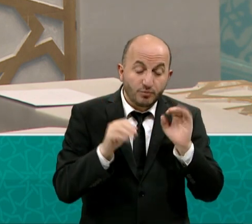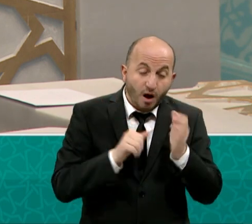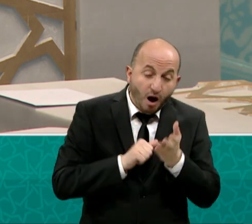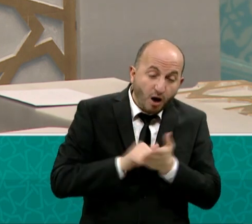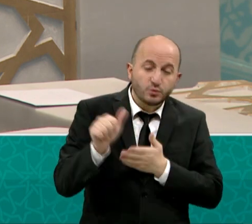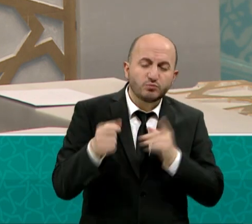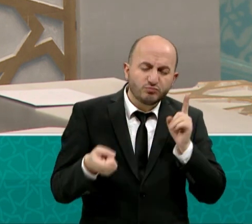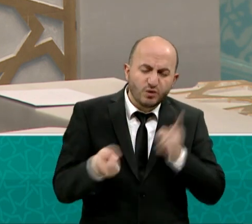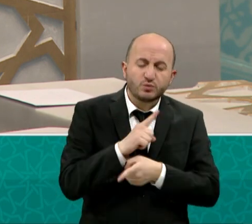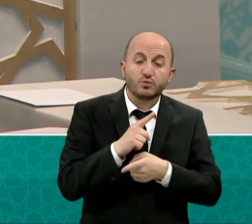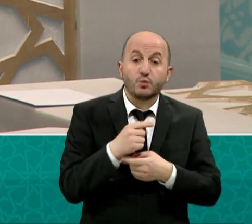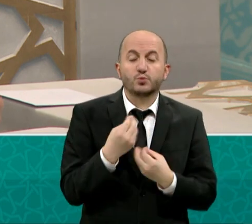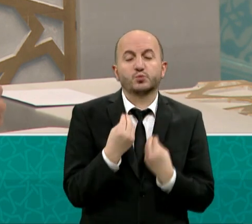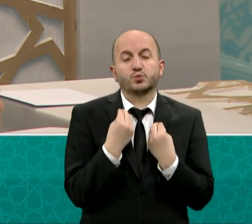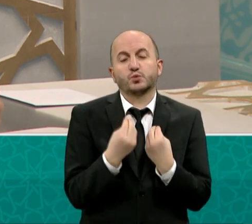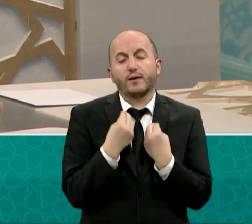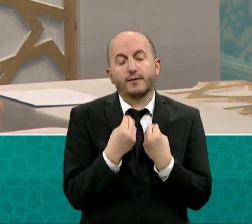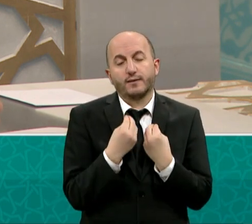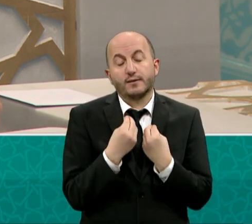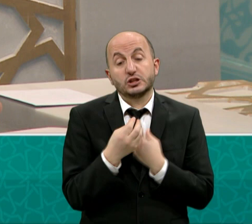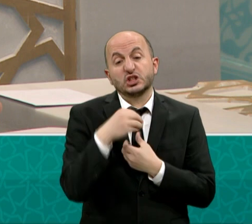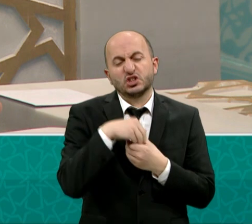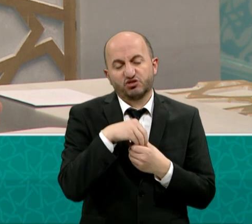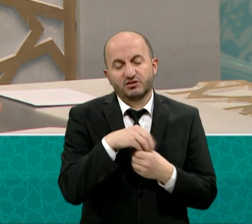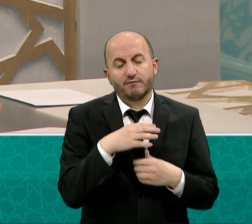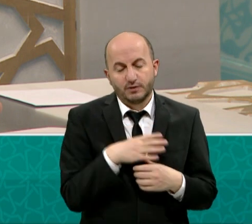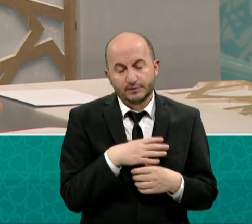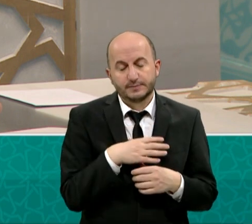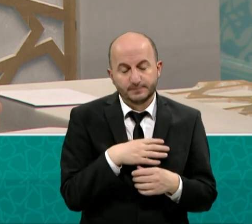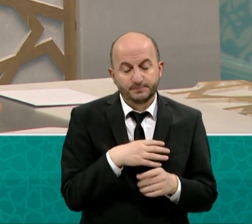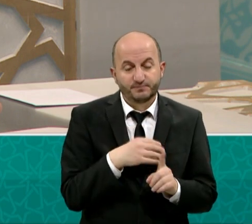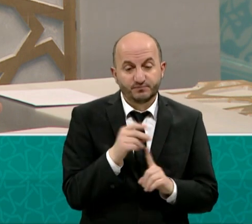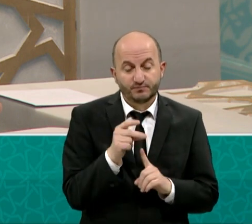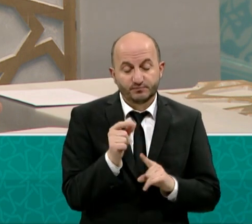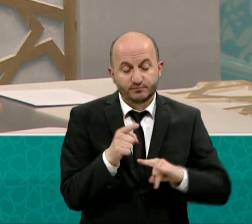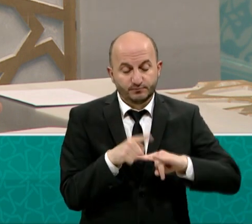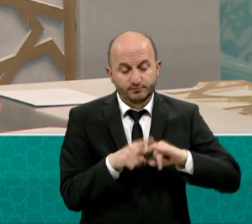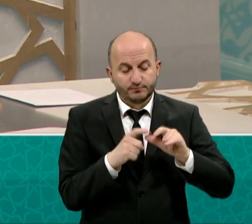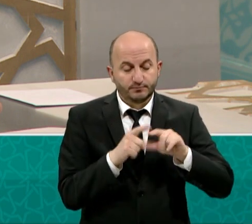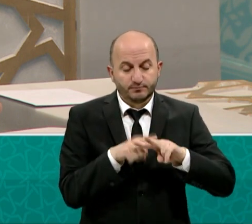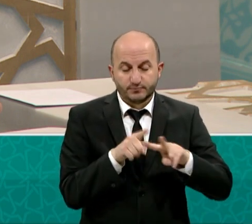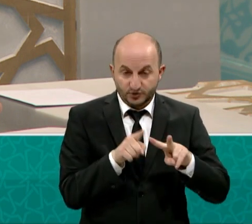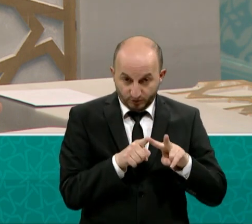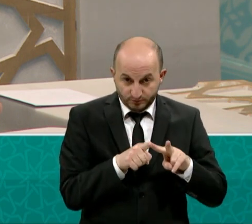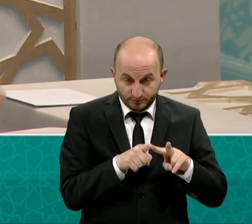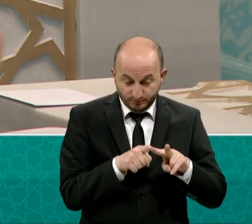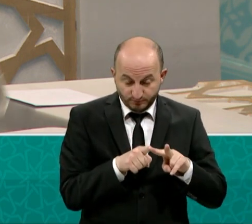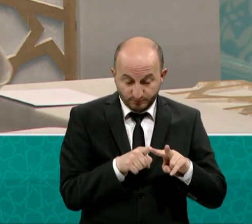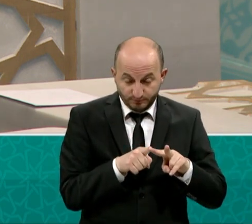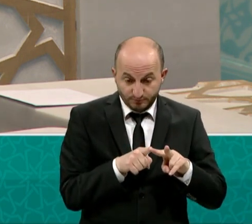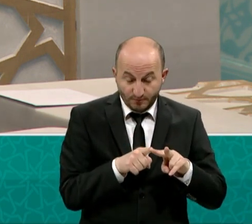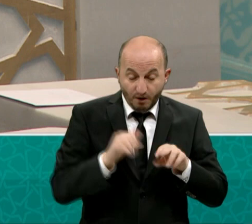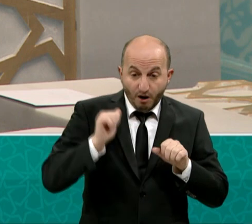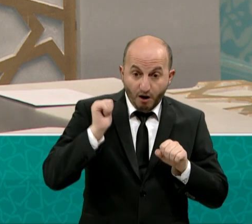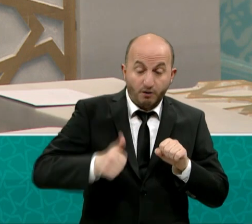türlü kaliteyi, niteliği barındıran bir kavram. Efendimiz buyuruyor ki ihsan, her